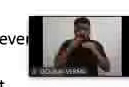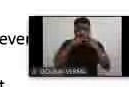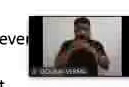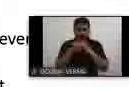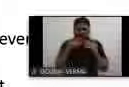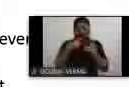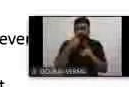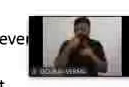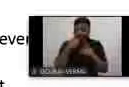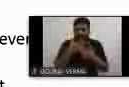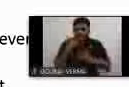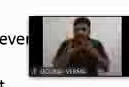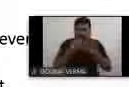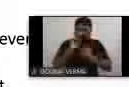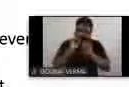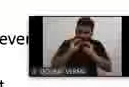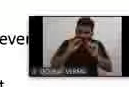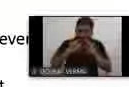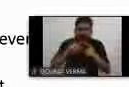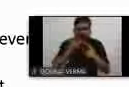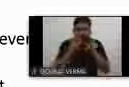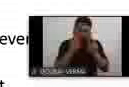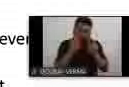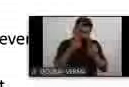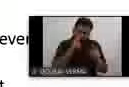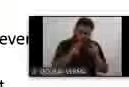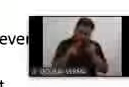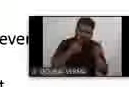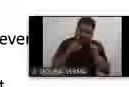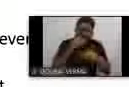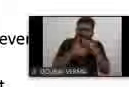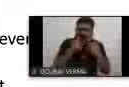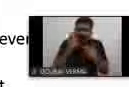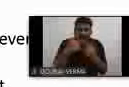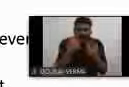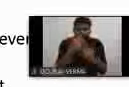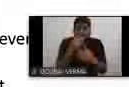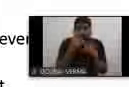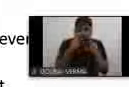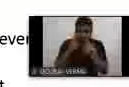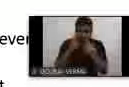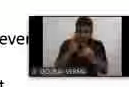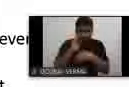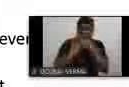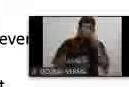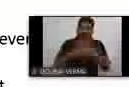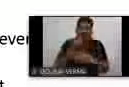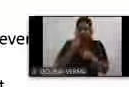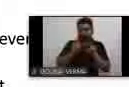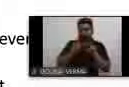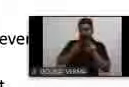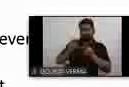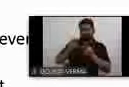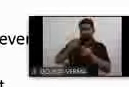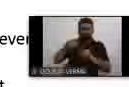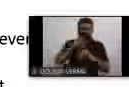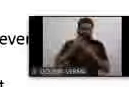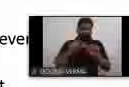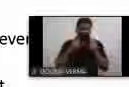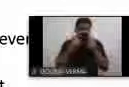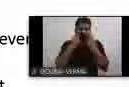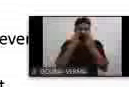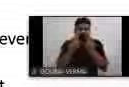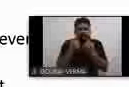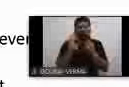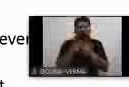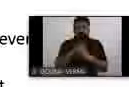बताओ, ऑब्जर्व करो. ये सब करने के बाद ओनली यू विल बी एबल टू गेट ए प्रॉपर विजुअल असेसमेंट. अगेन विजुअल असेसमेंट करते